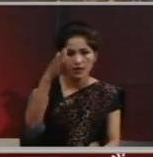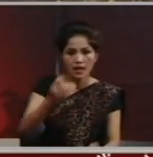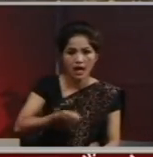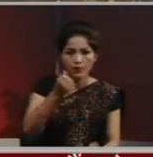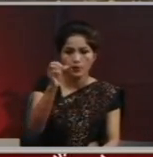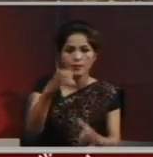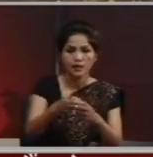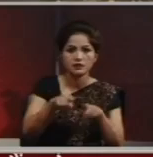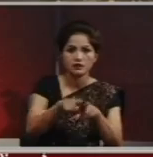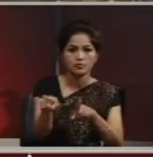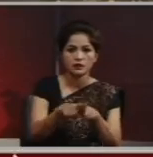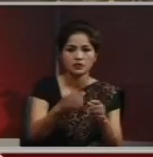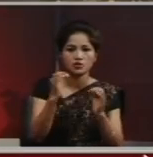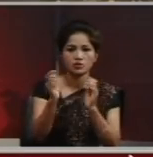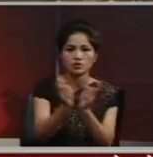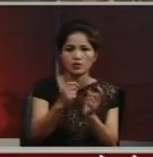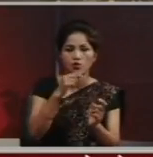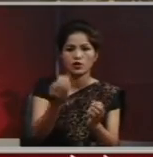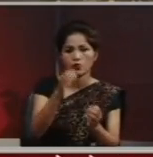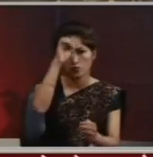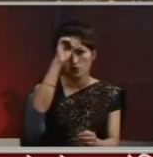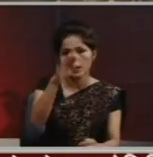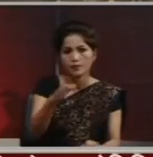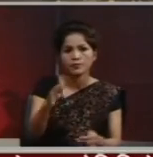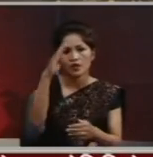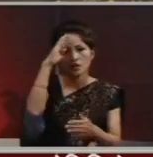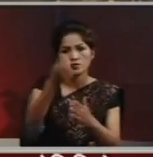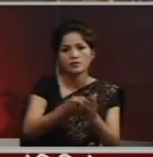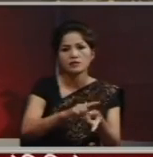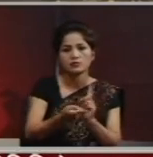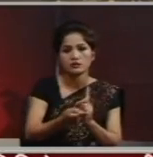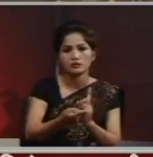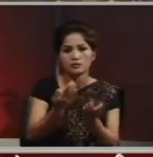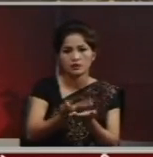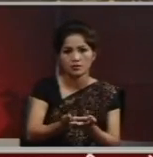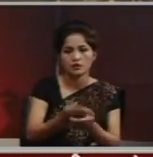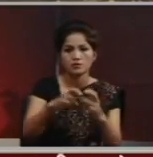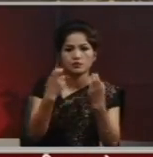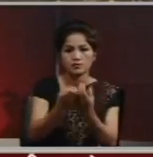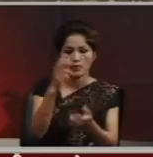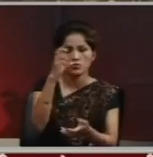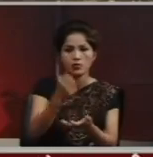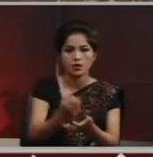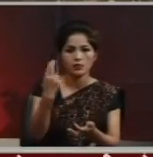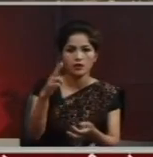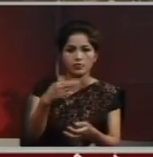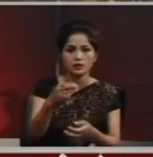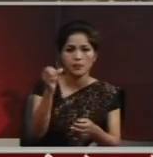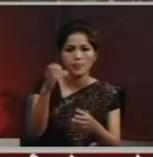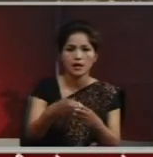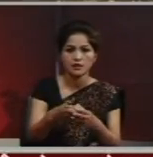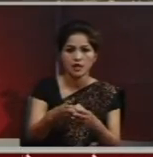आफ्नो पार्टीसँग पनि छलफल नगरेको जनाए। संविधान संशोधनको प्रस्ताव संसदमा दर्ता भएपछि